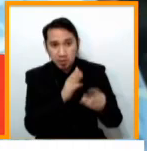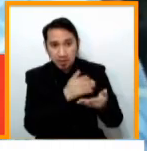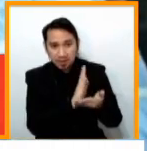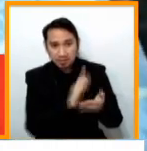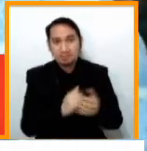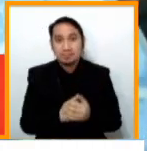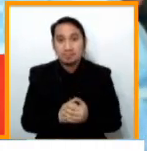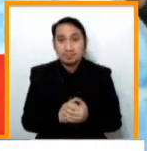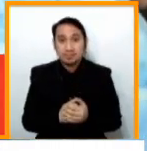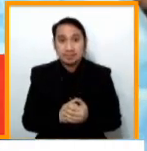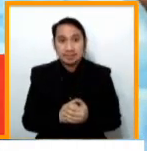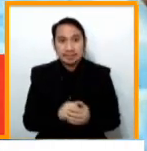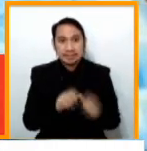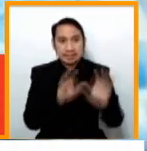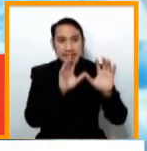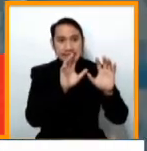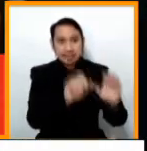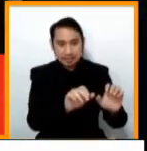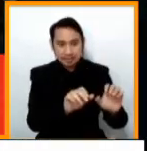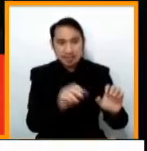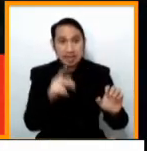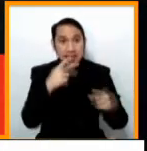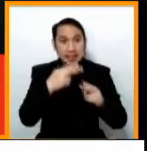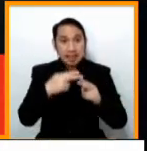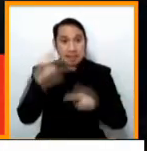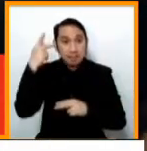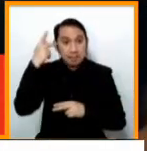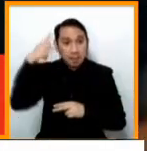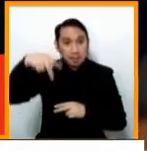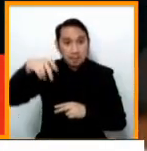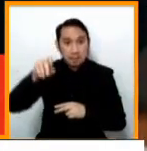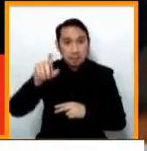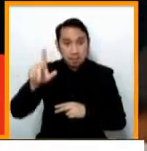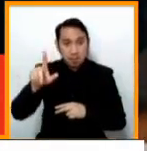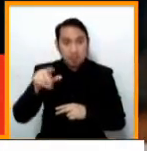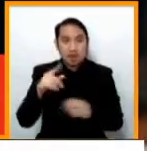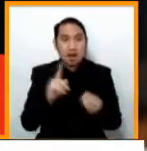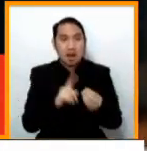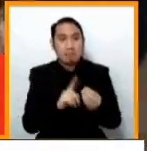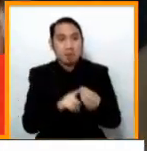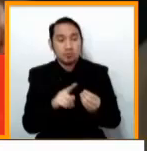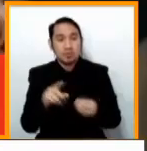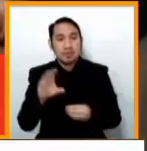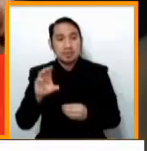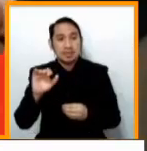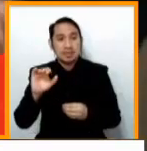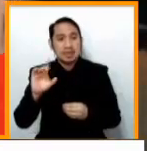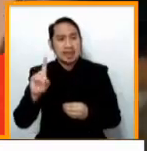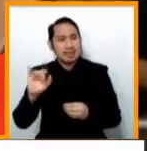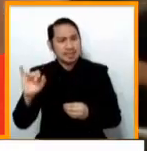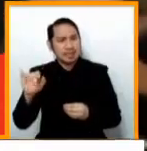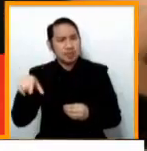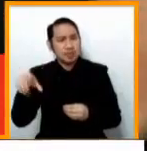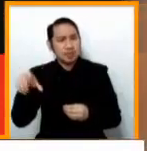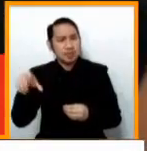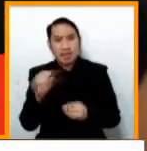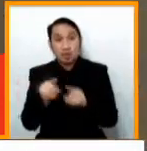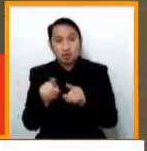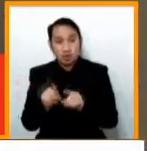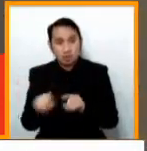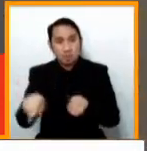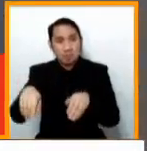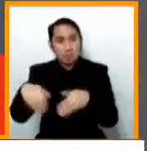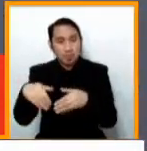Arestado negosyante si Paul Henry Ferraz at tatlo niyang tauhan sa bypass operation ng CIDG QC at Pasig Police. Ayon sa